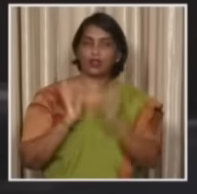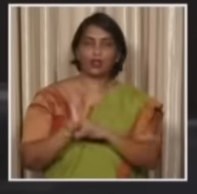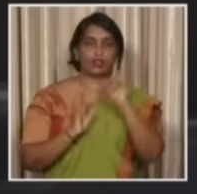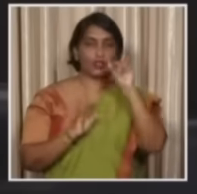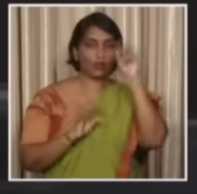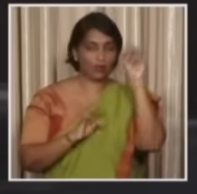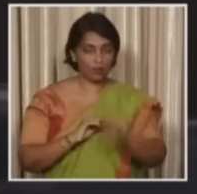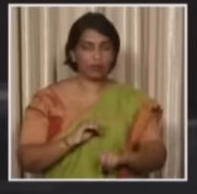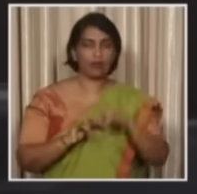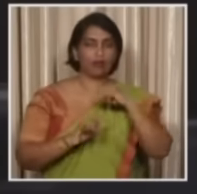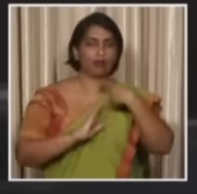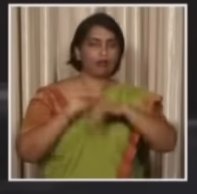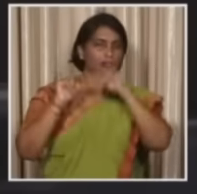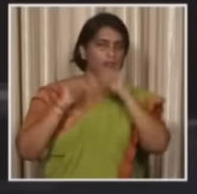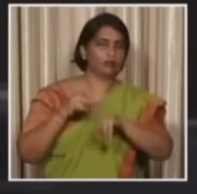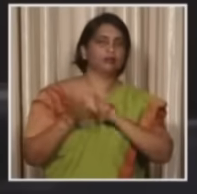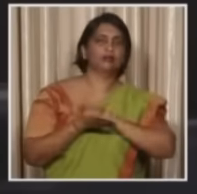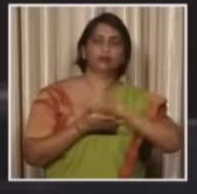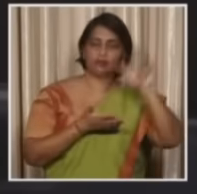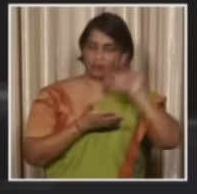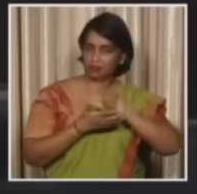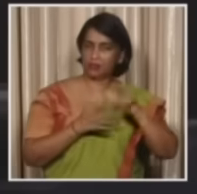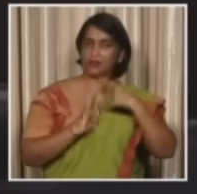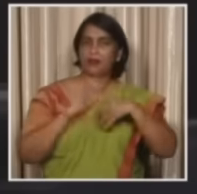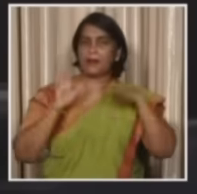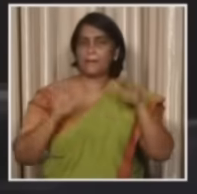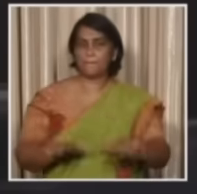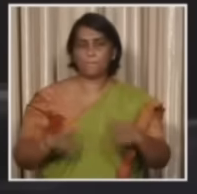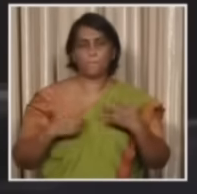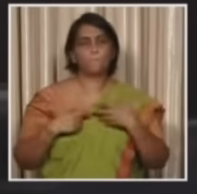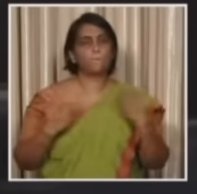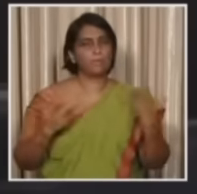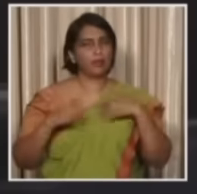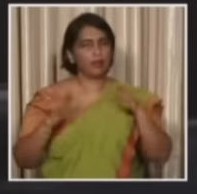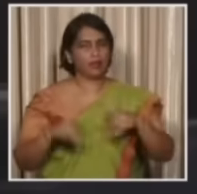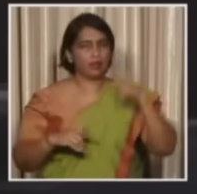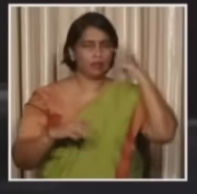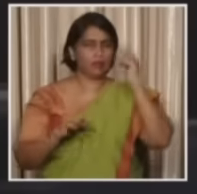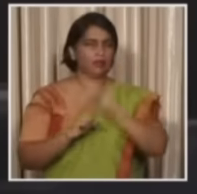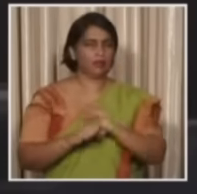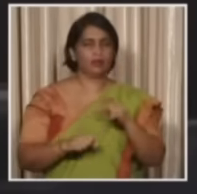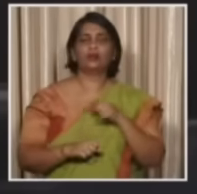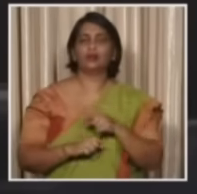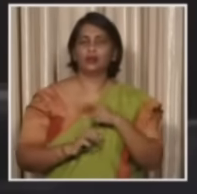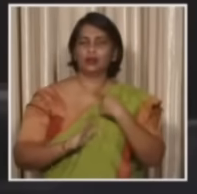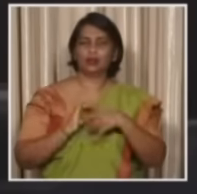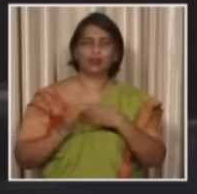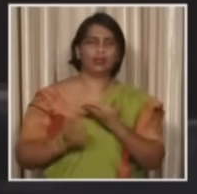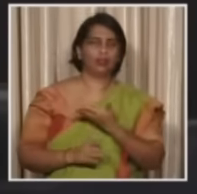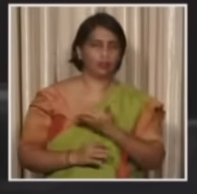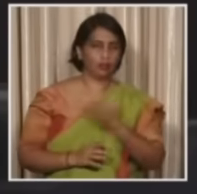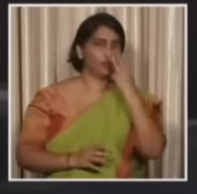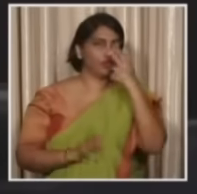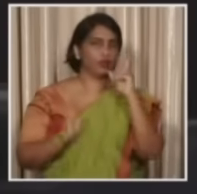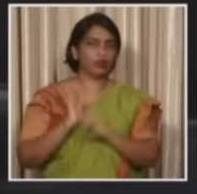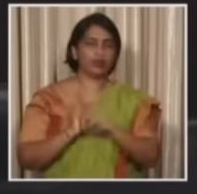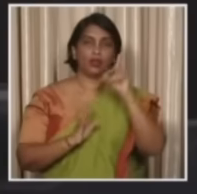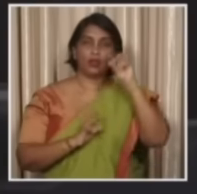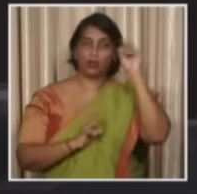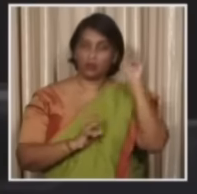311,000 රට දාලා ගියා. රටේ ඉන්න බෑ. මේක ඉන්න හිටෙන රටක් නෙමෙයි. රට එපා වෙලා